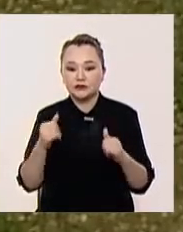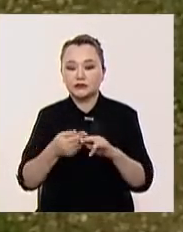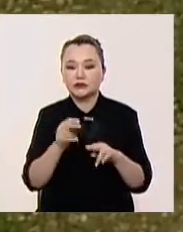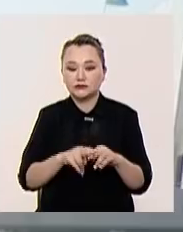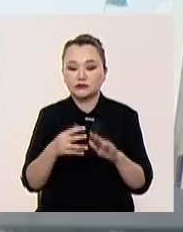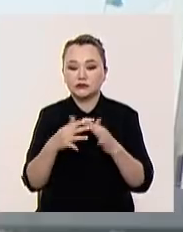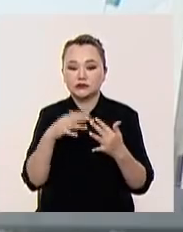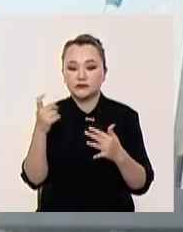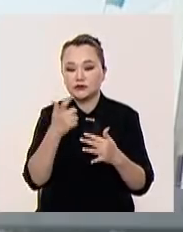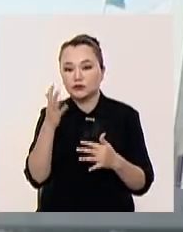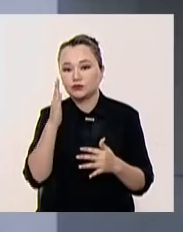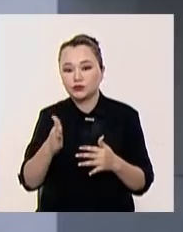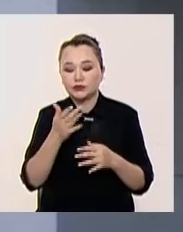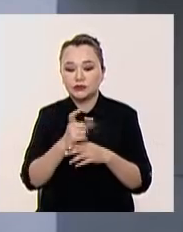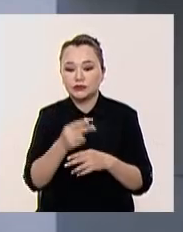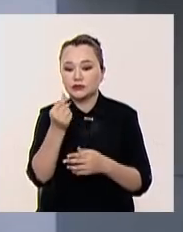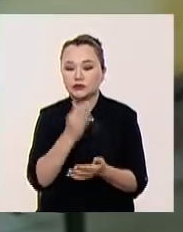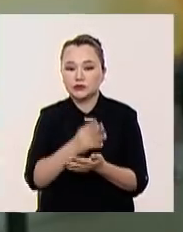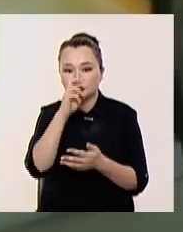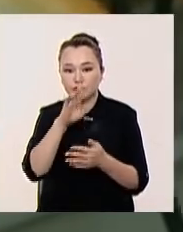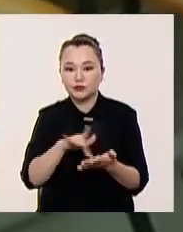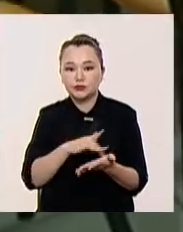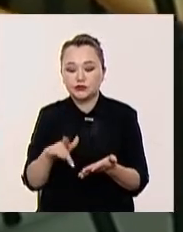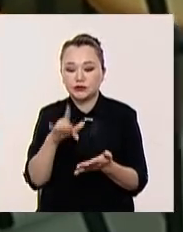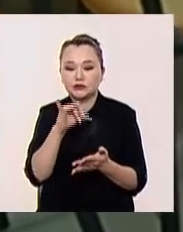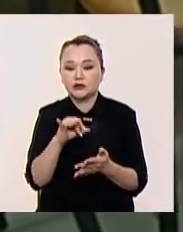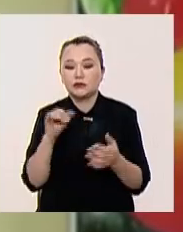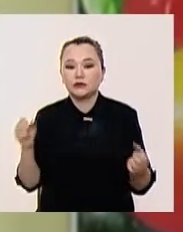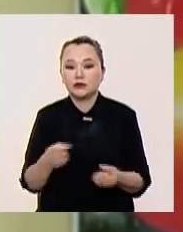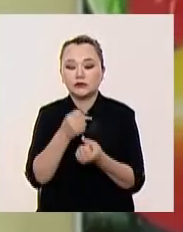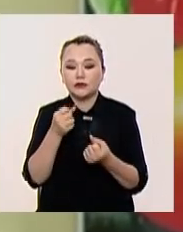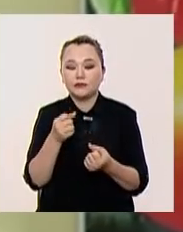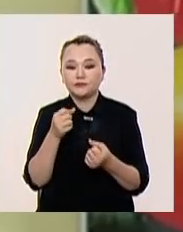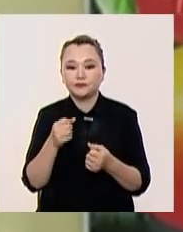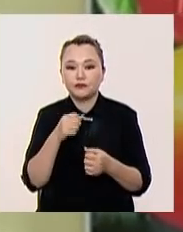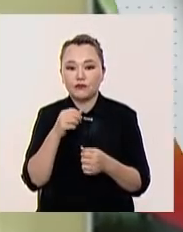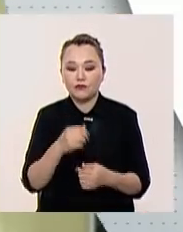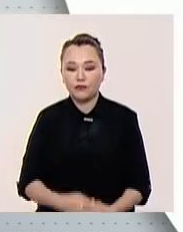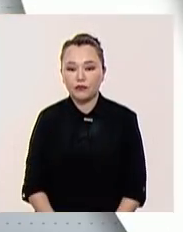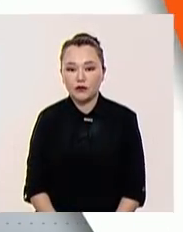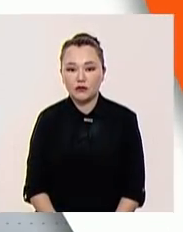этого сельского хозяйства. Есть ли на это средства в бюджете? И не породит ли поддержка иждивенчества?